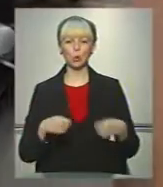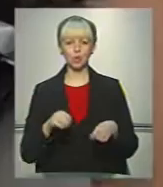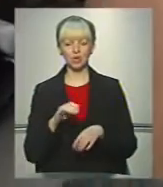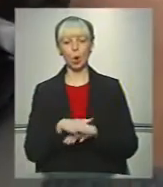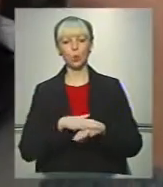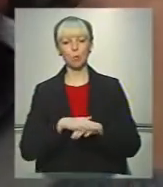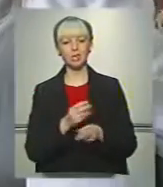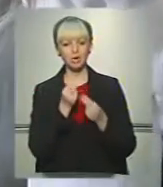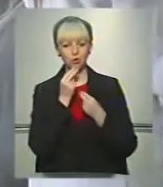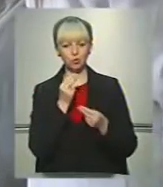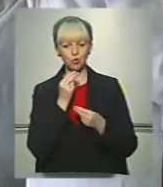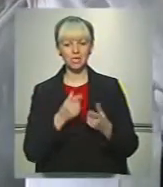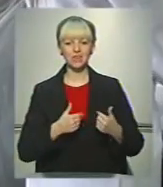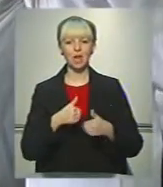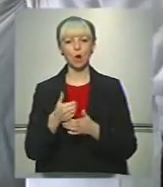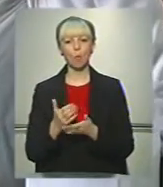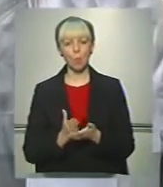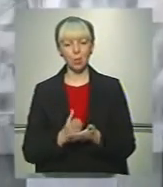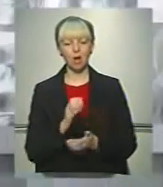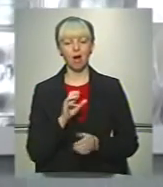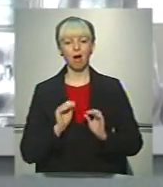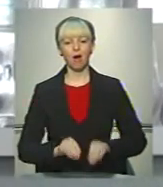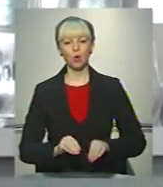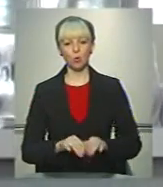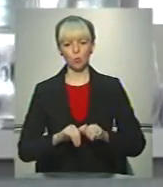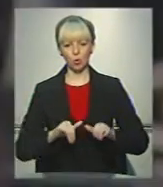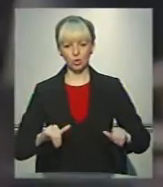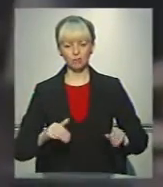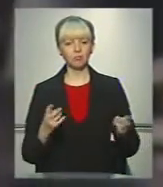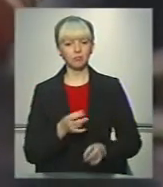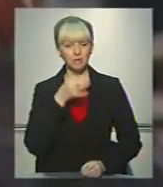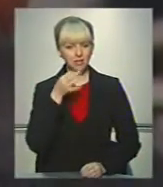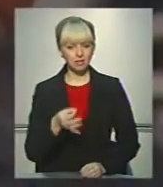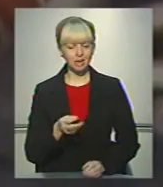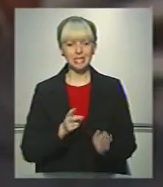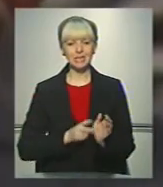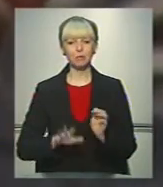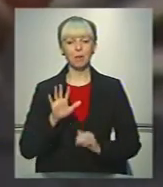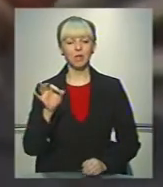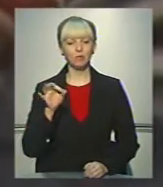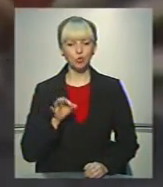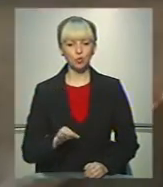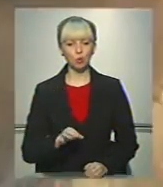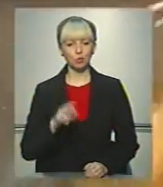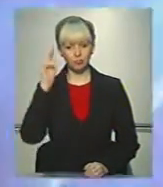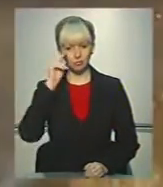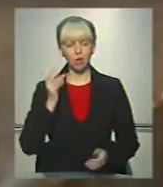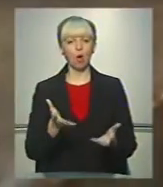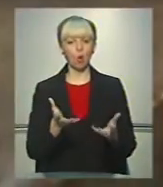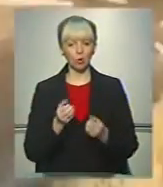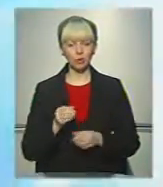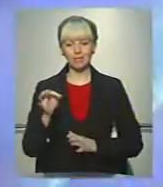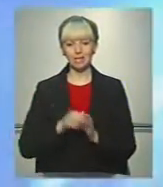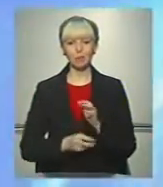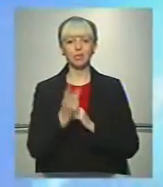і громадське харчування, сфера послуг, агропромисловий розвиток. Варто зазначити, 75% учнів отримують